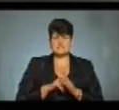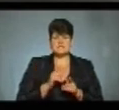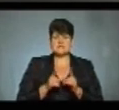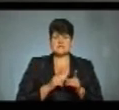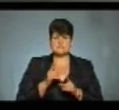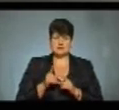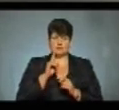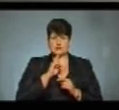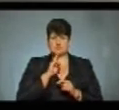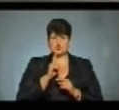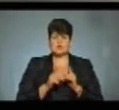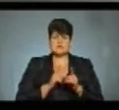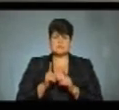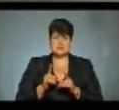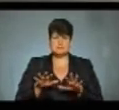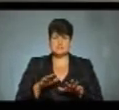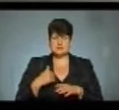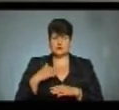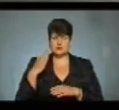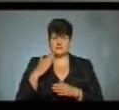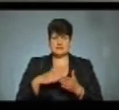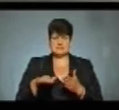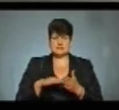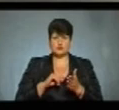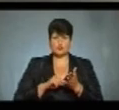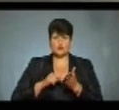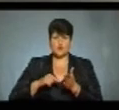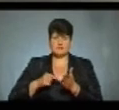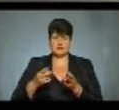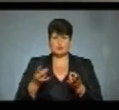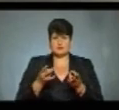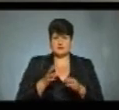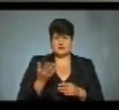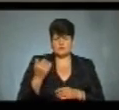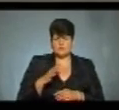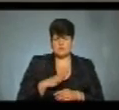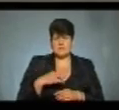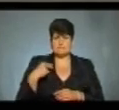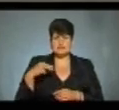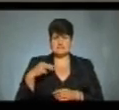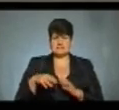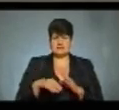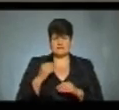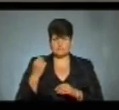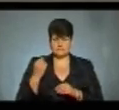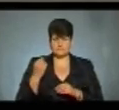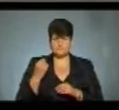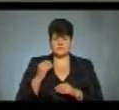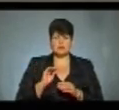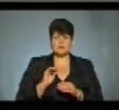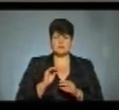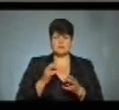по тимчасовій зміні місця голосування і скасовано довідки, які були необхідні на президентські вибори, додавати